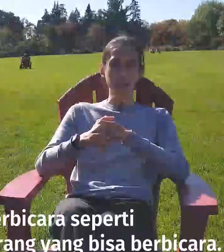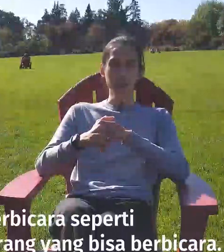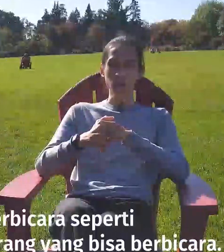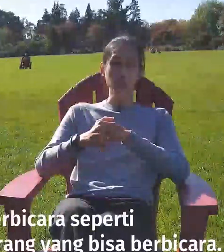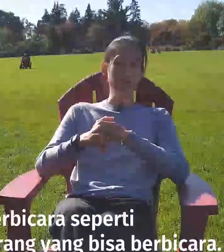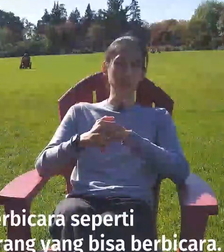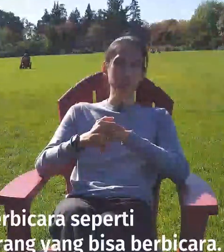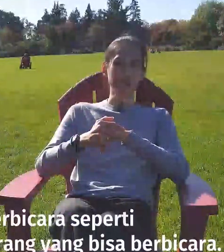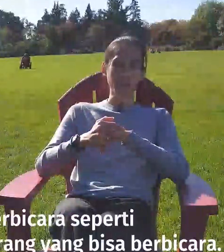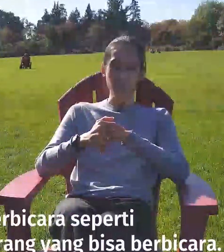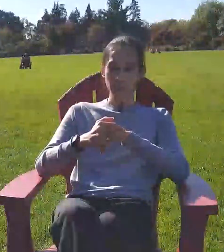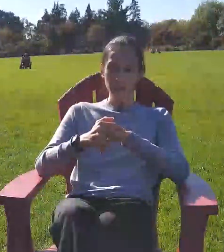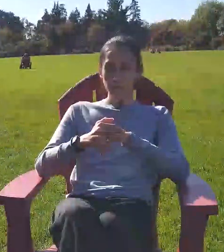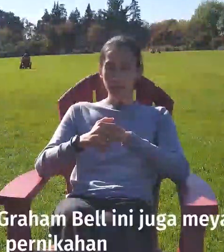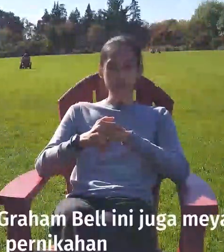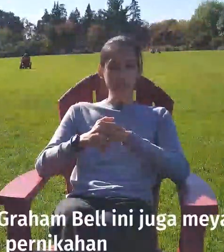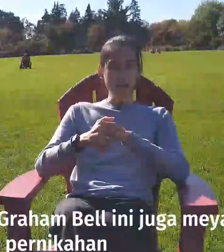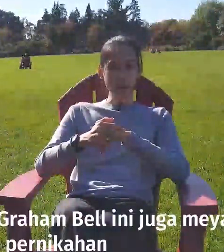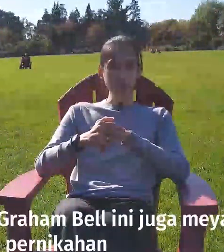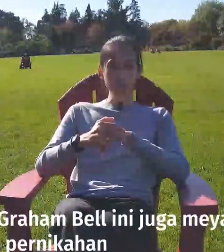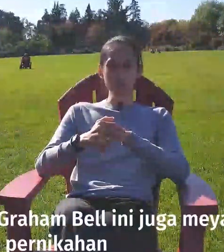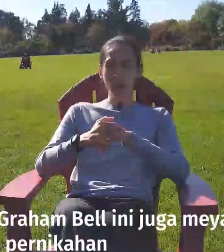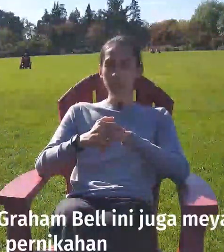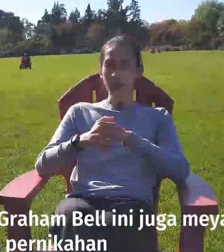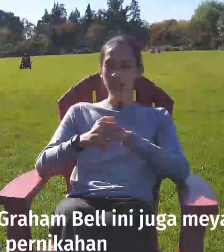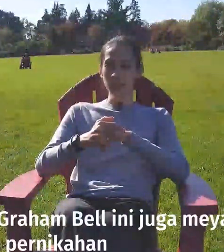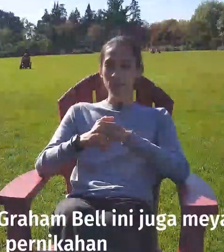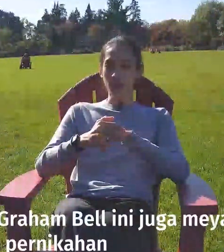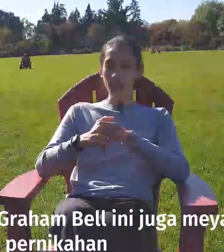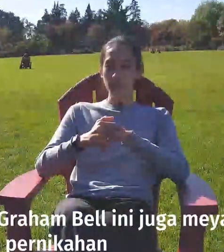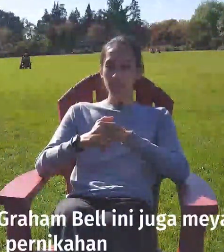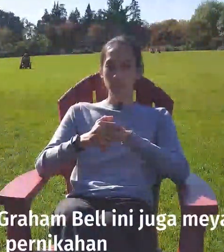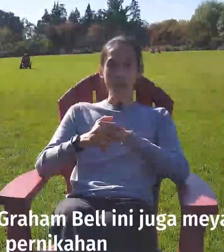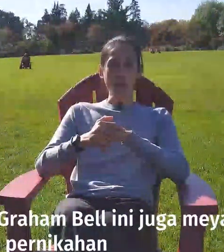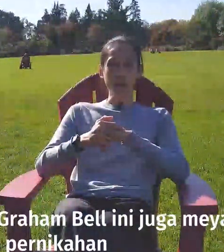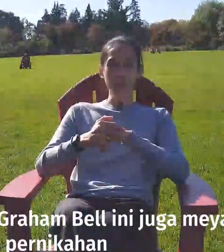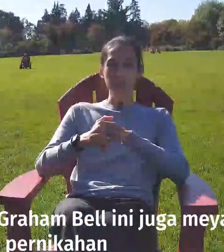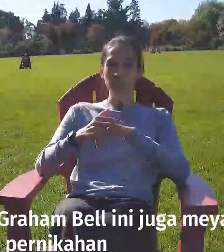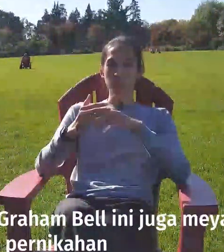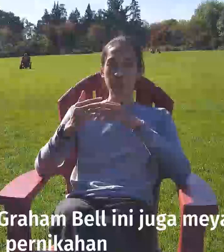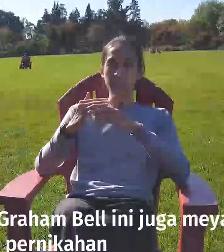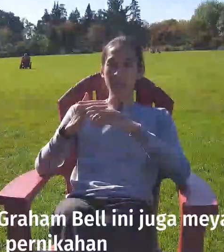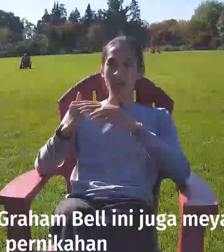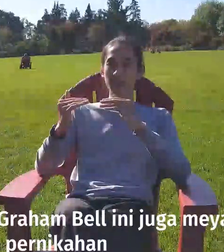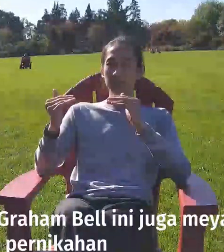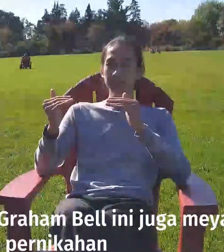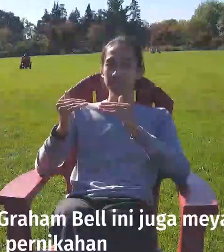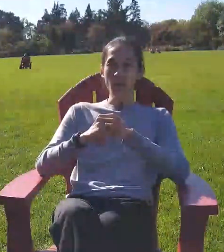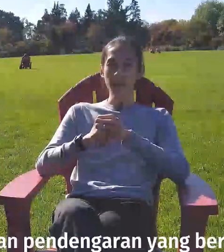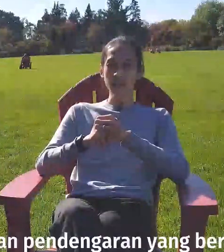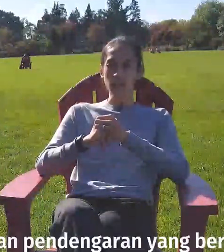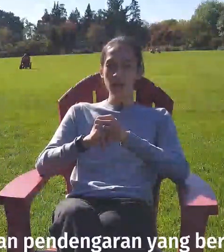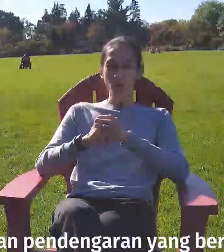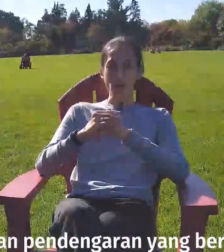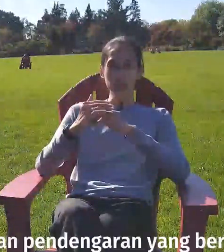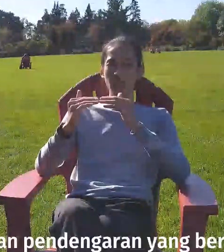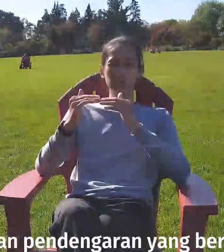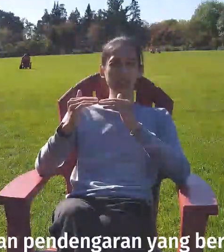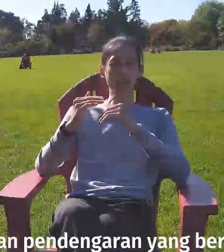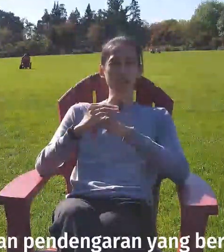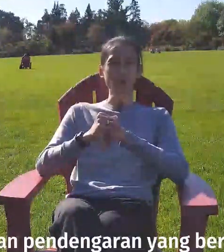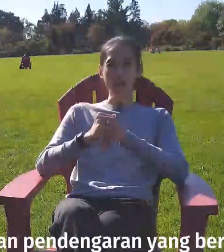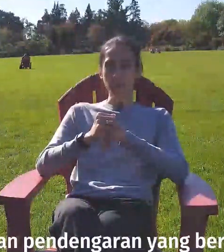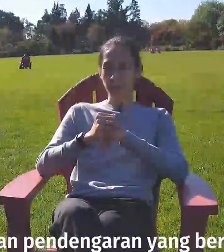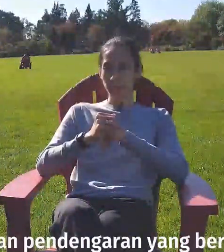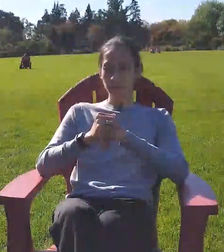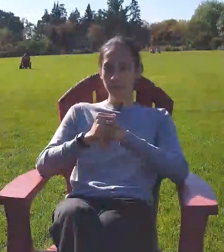seperti layaknya orang bisa berbicara alexanderambel ini juga meyakini soal pelarangan pernikahan antar orang dengan